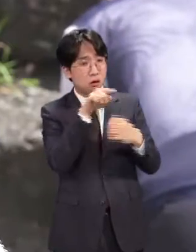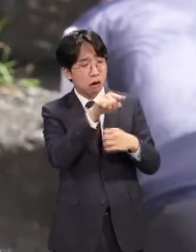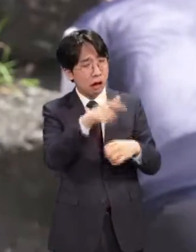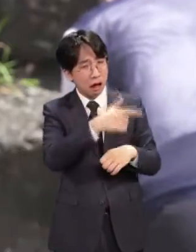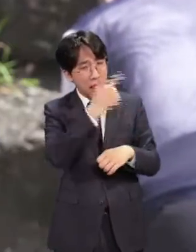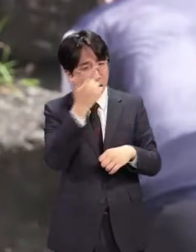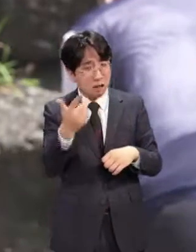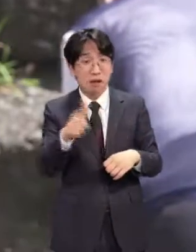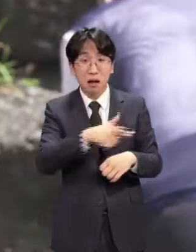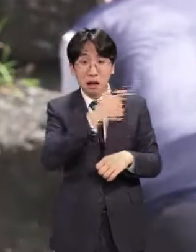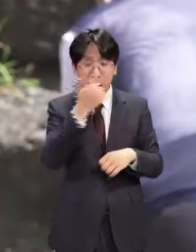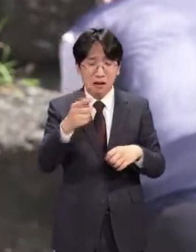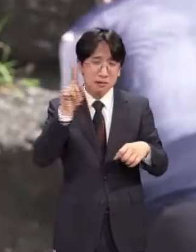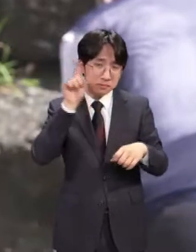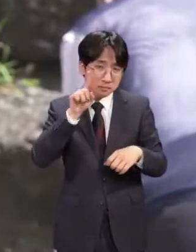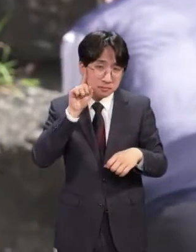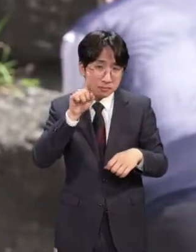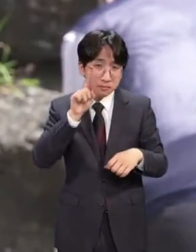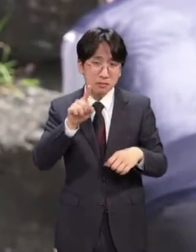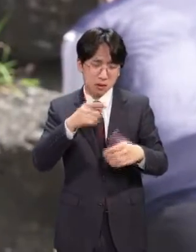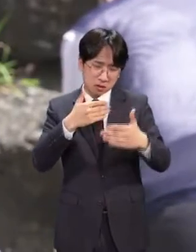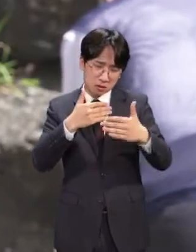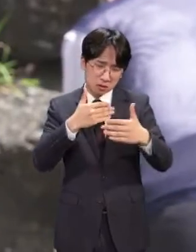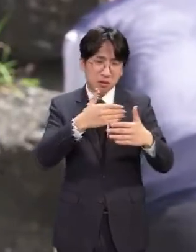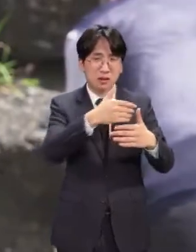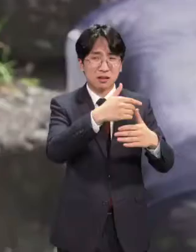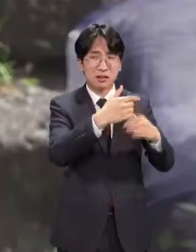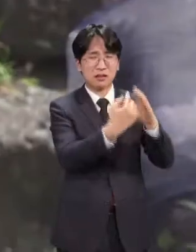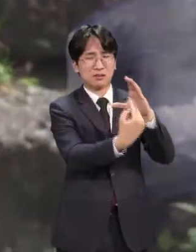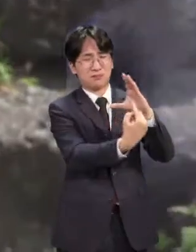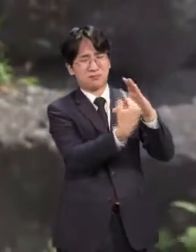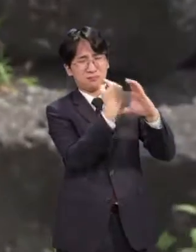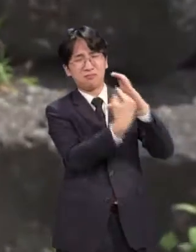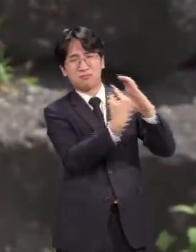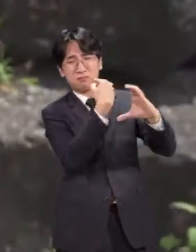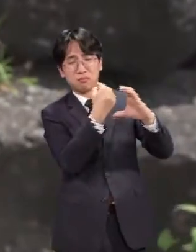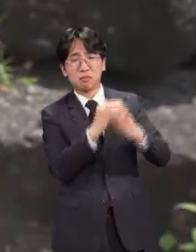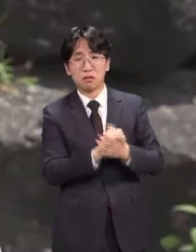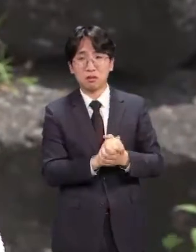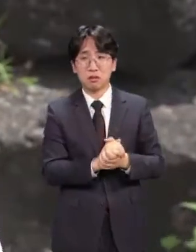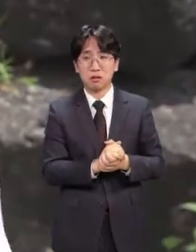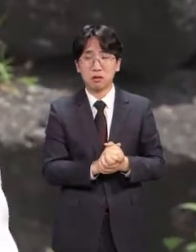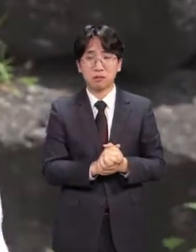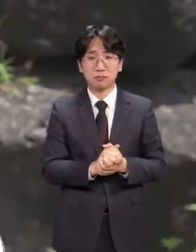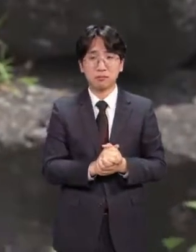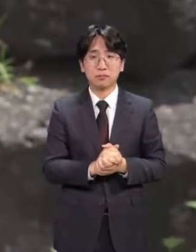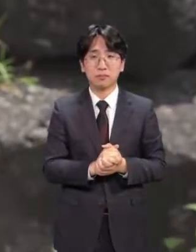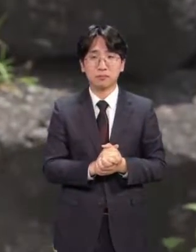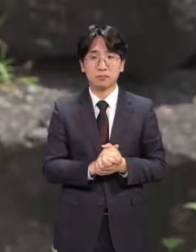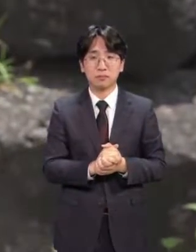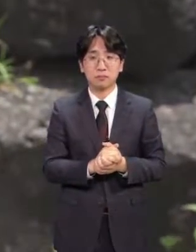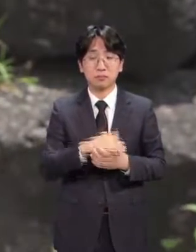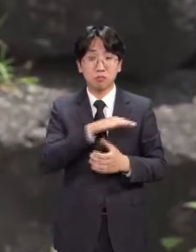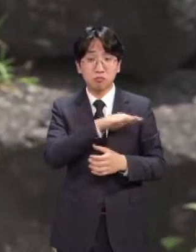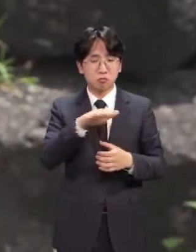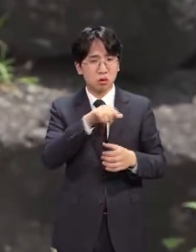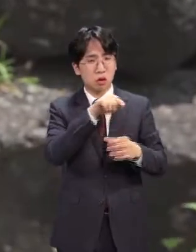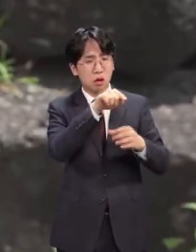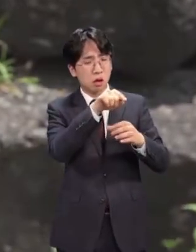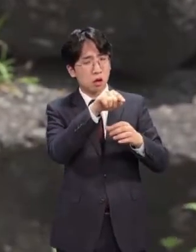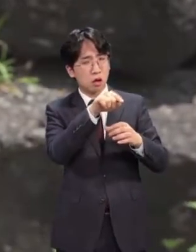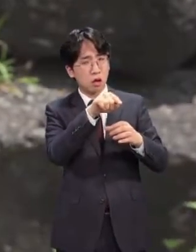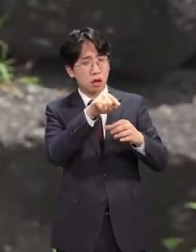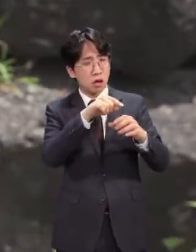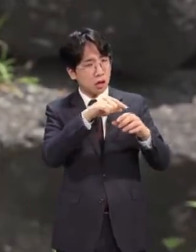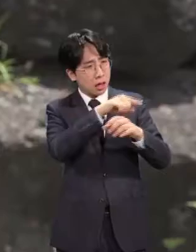이제 그 진전을 했다 하는 겁니다. 그냥 빨리 들어가라. 다 뽑아낸 줄 알고 들어가다가 이